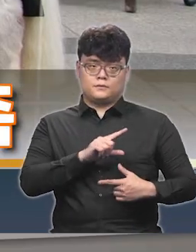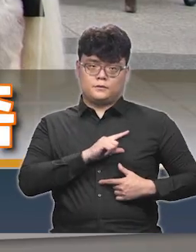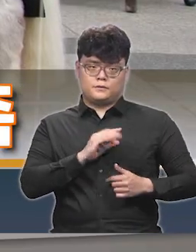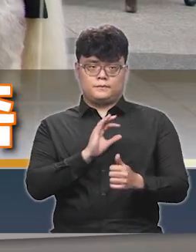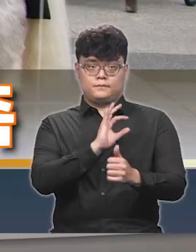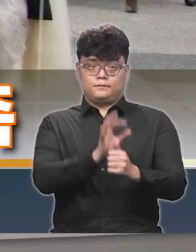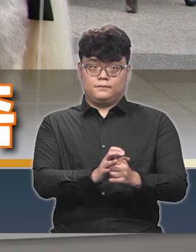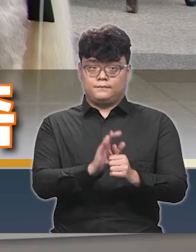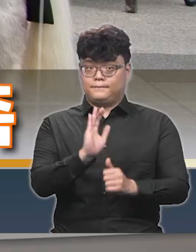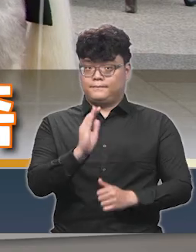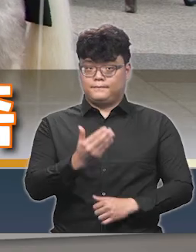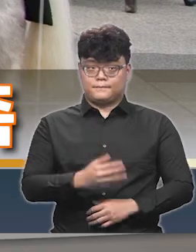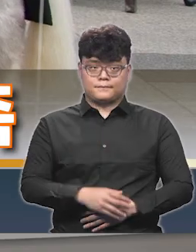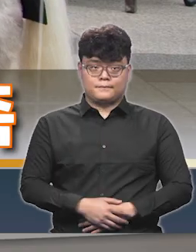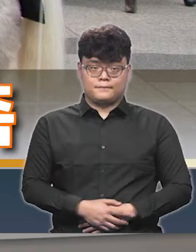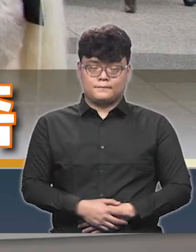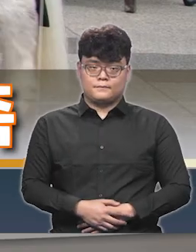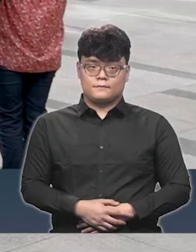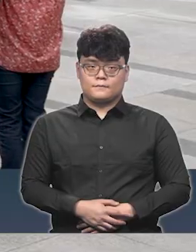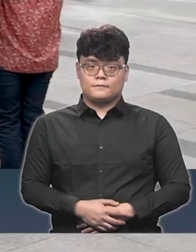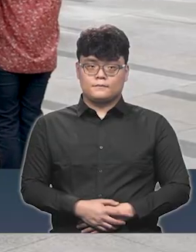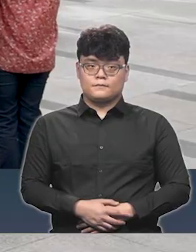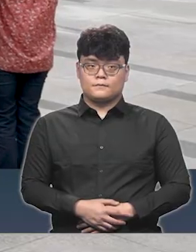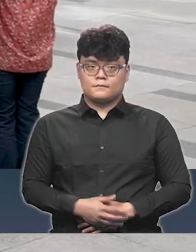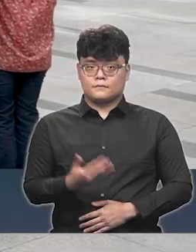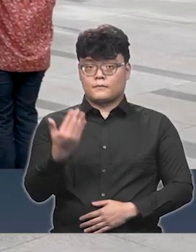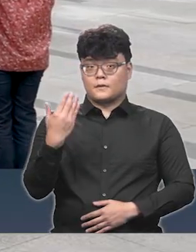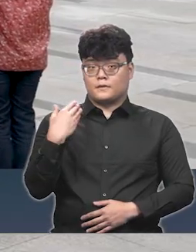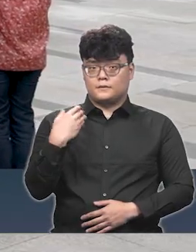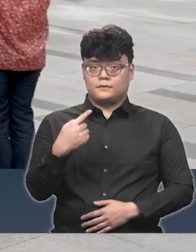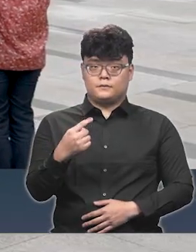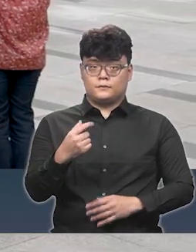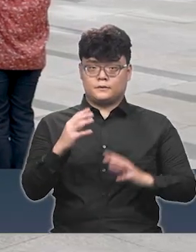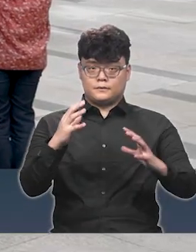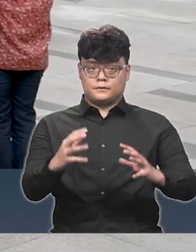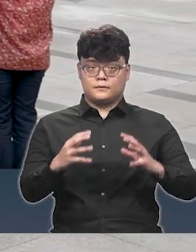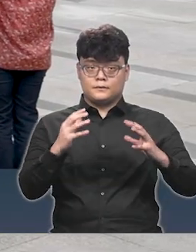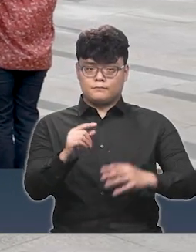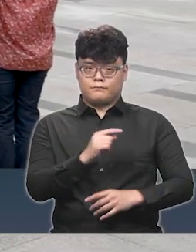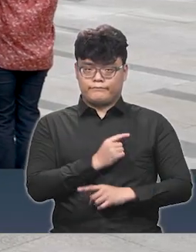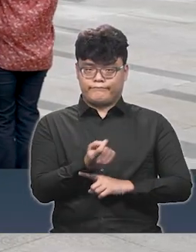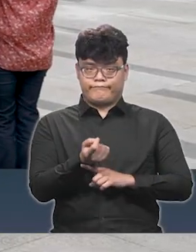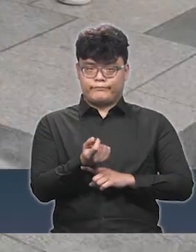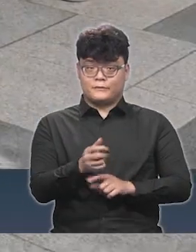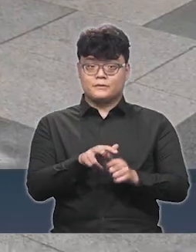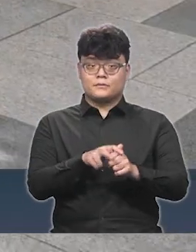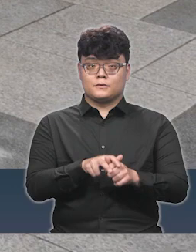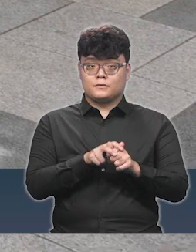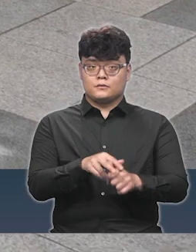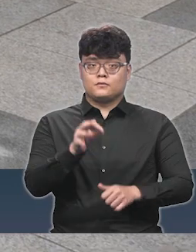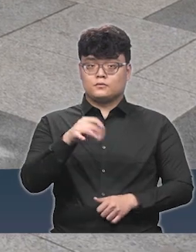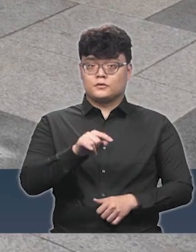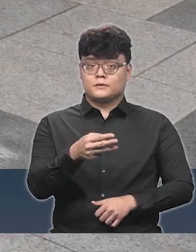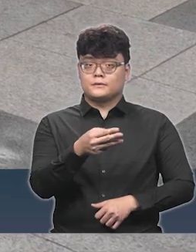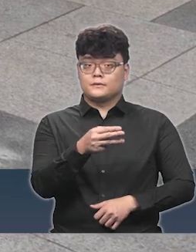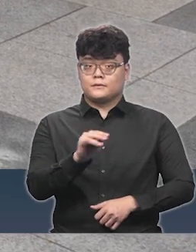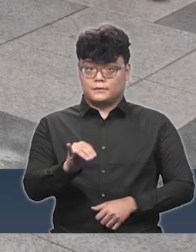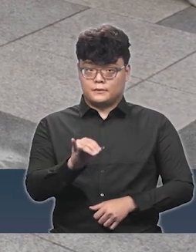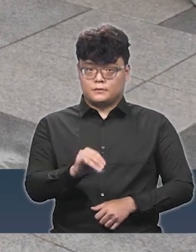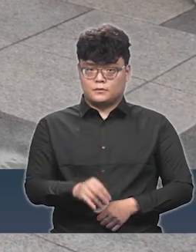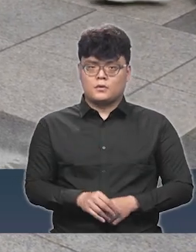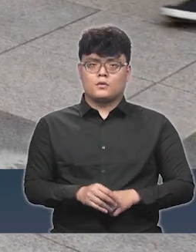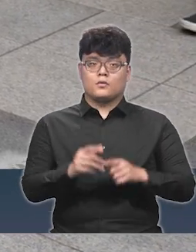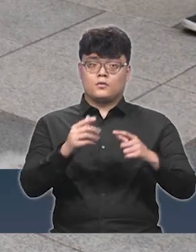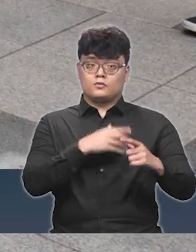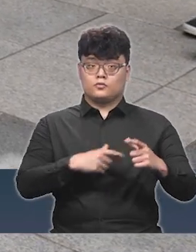홍보 대사로 위촉했습니다 지난 16일 세상에서 가장 작은말 원리를 구 명예